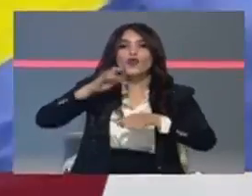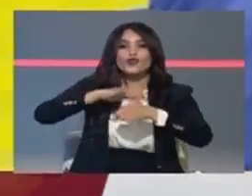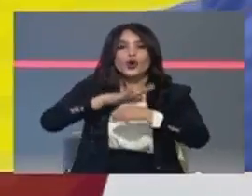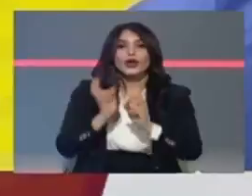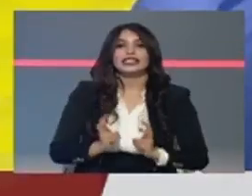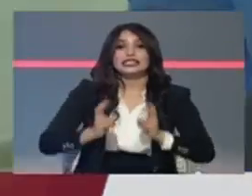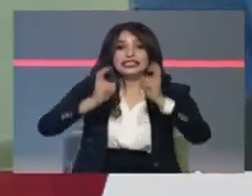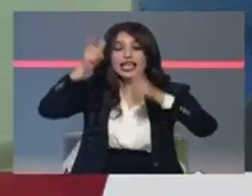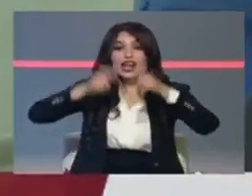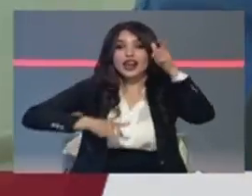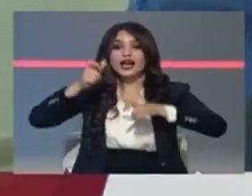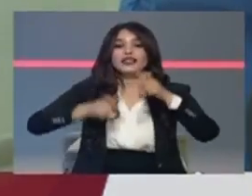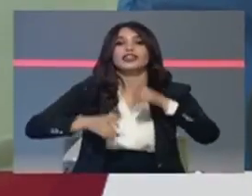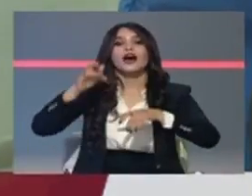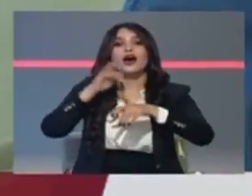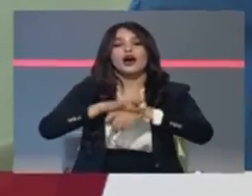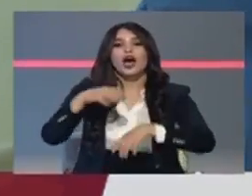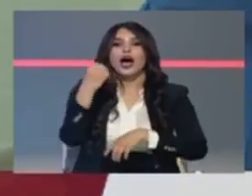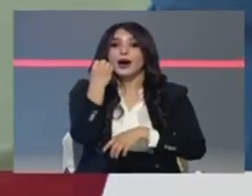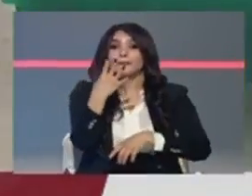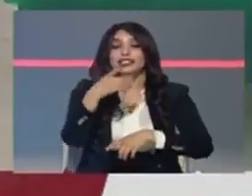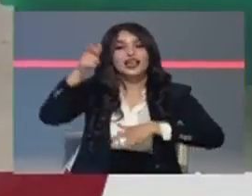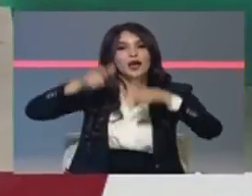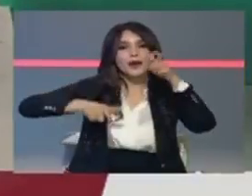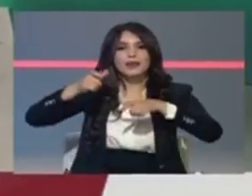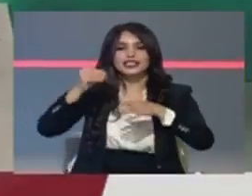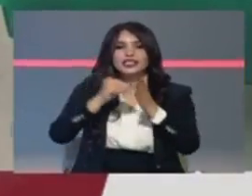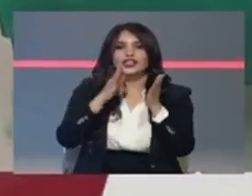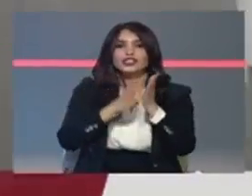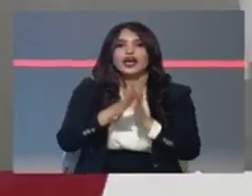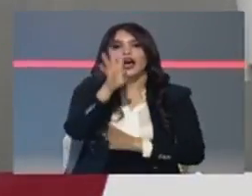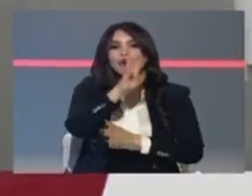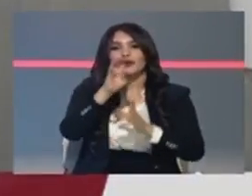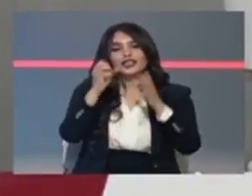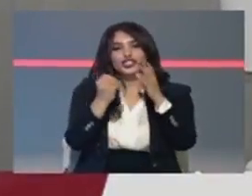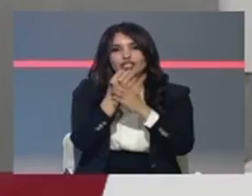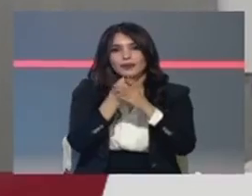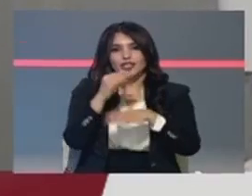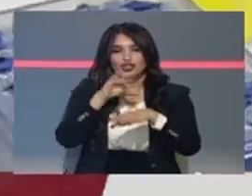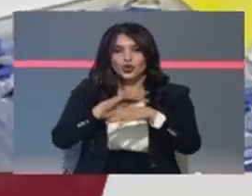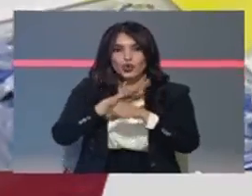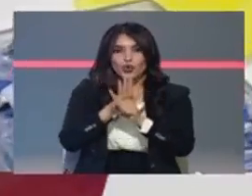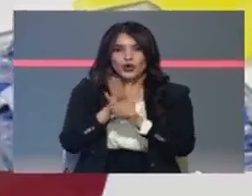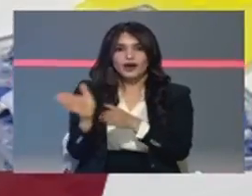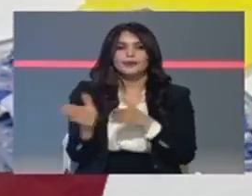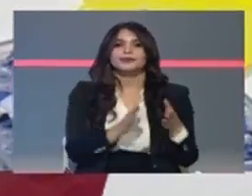وارتفاع عدد المصابين إلى نحو 500 بعد تسجيل 40 إصابة جديدة.